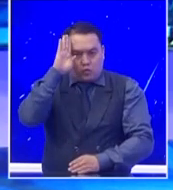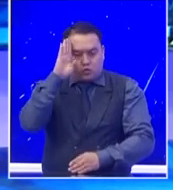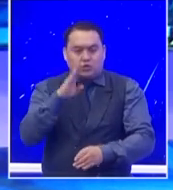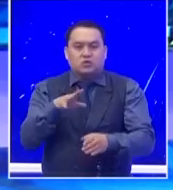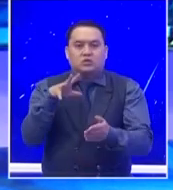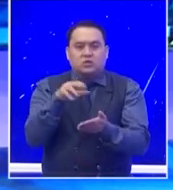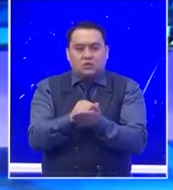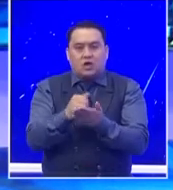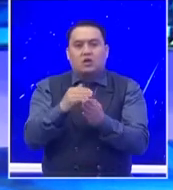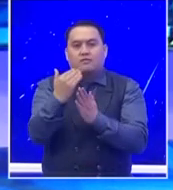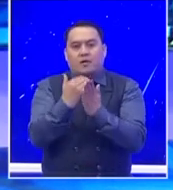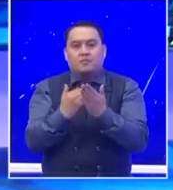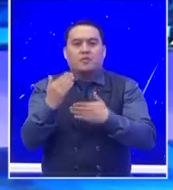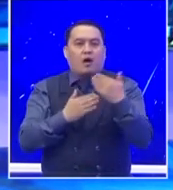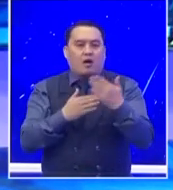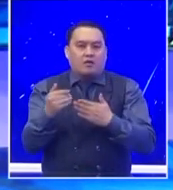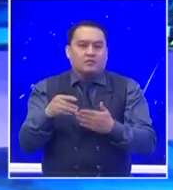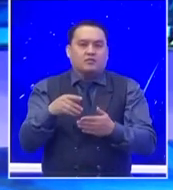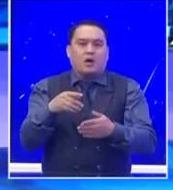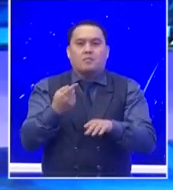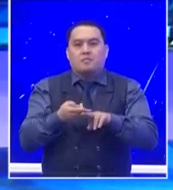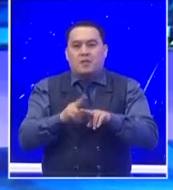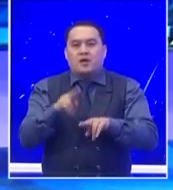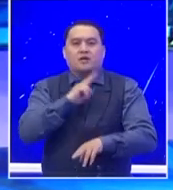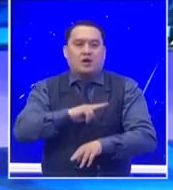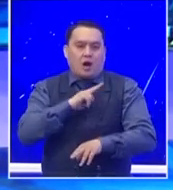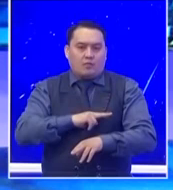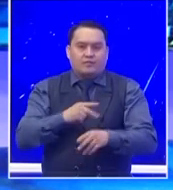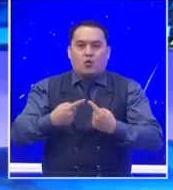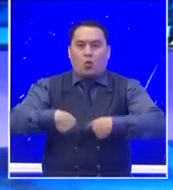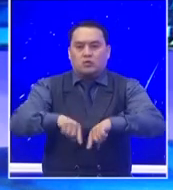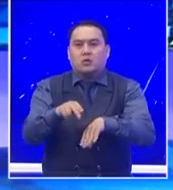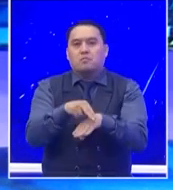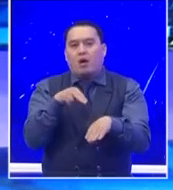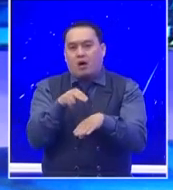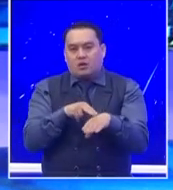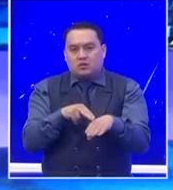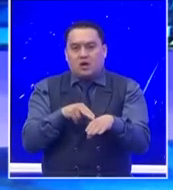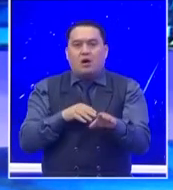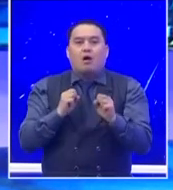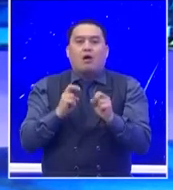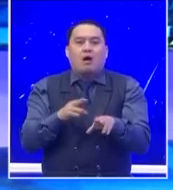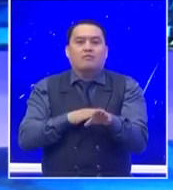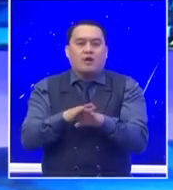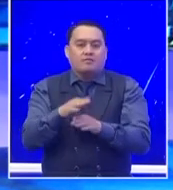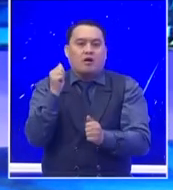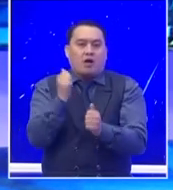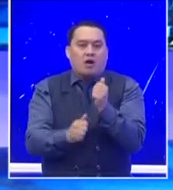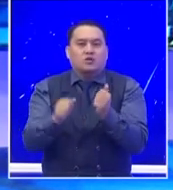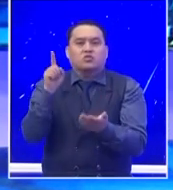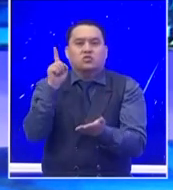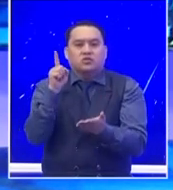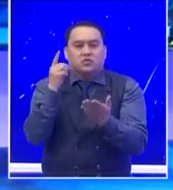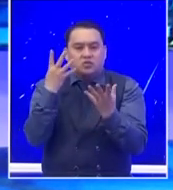В списке покоренных профессий прочно заняло свое место и работа в органах полиции. Как справляются с каждодневными